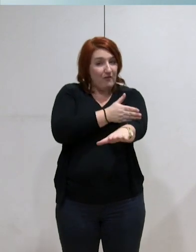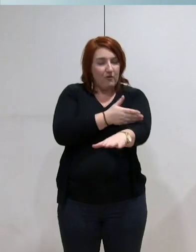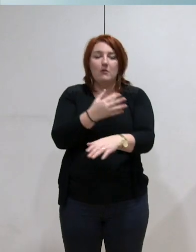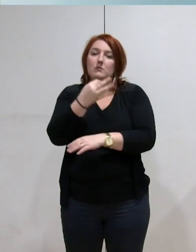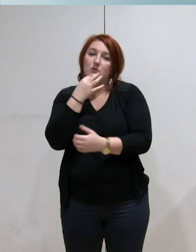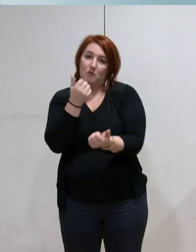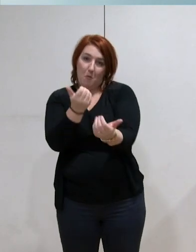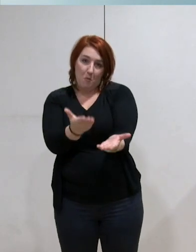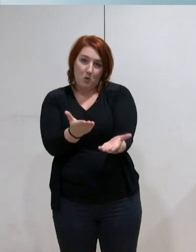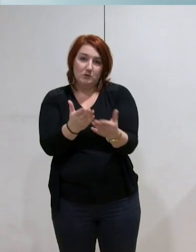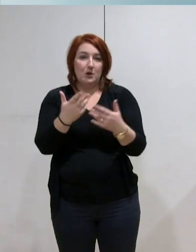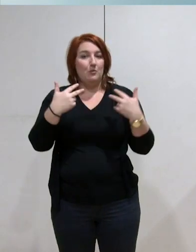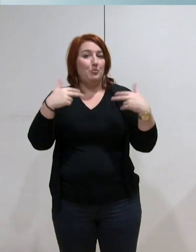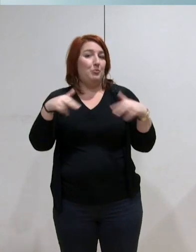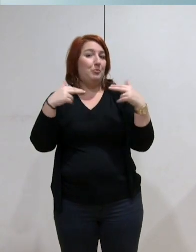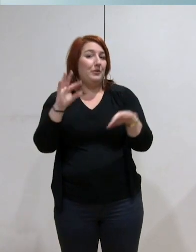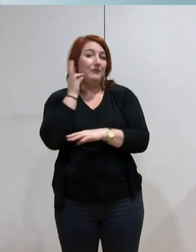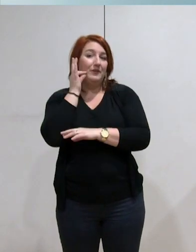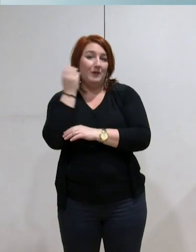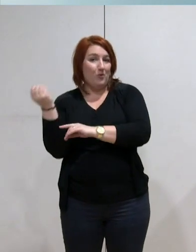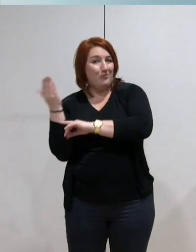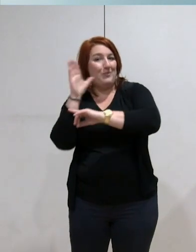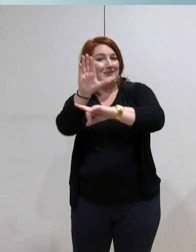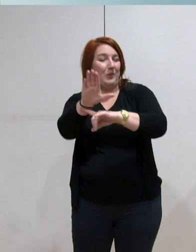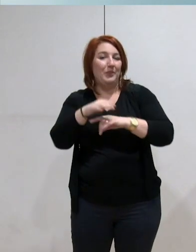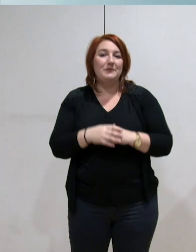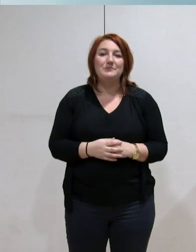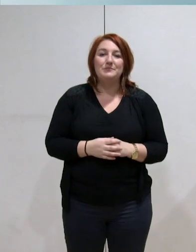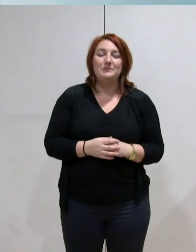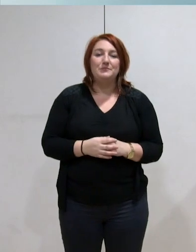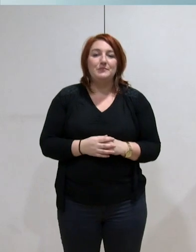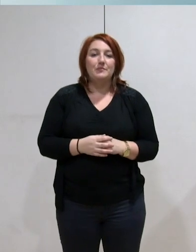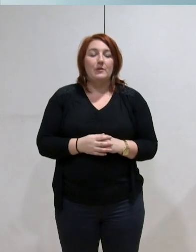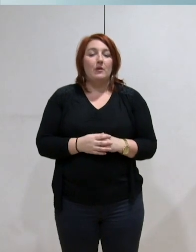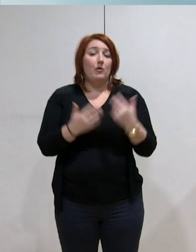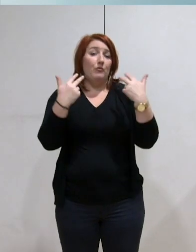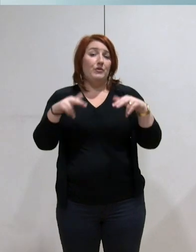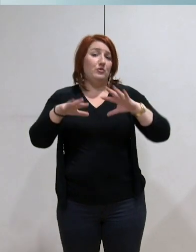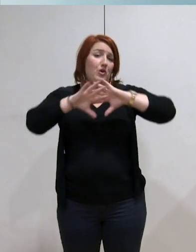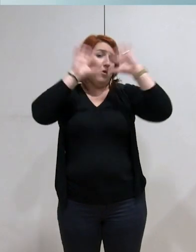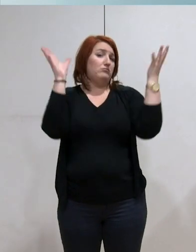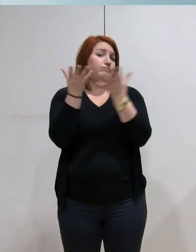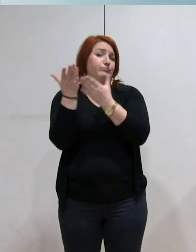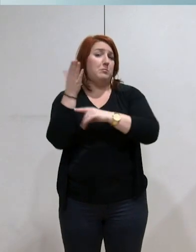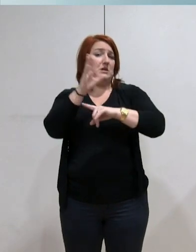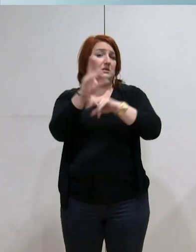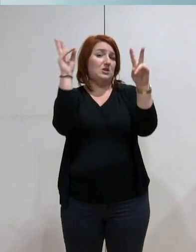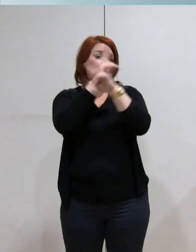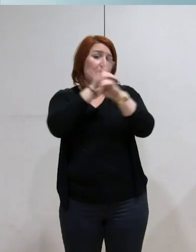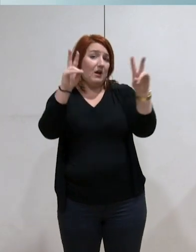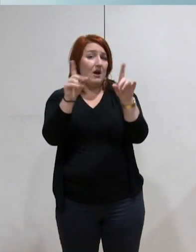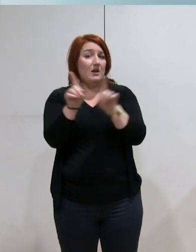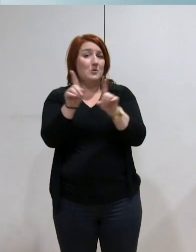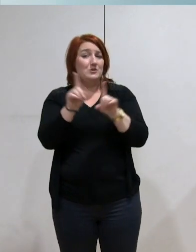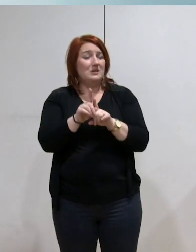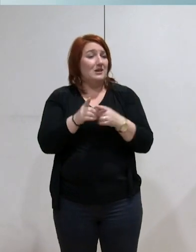partager euh une petite vidéo euh qui pose un peu le cadre général et de profiter aussi